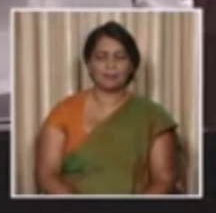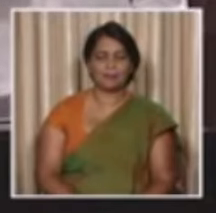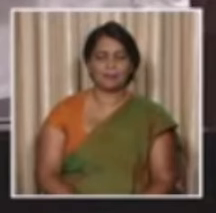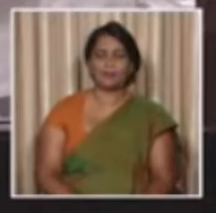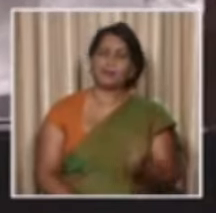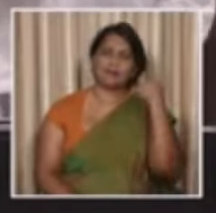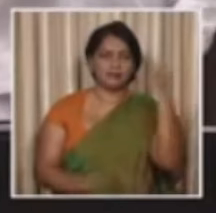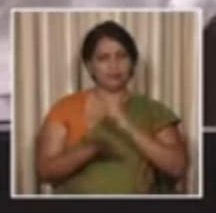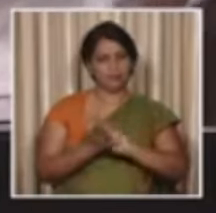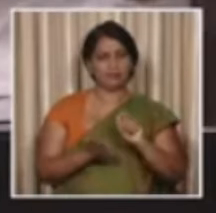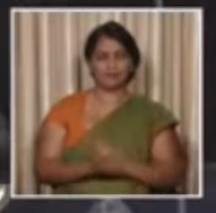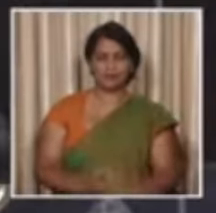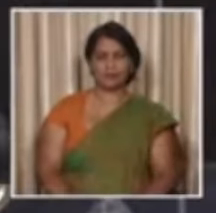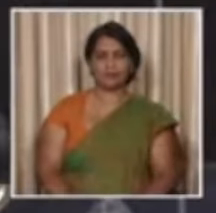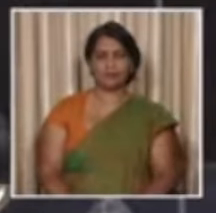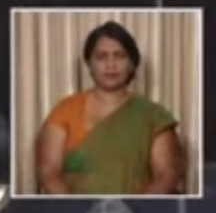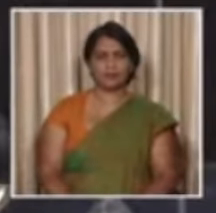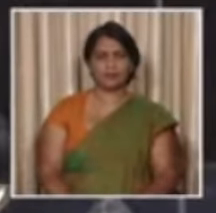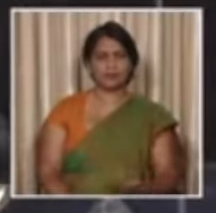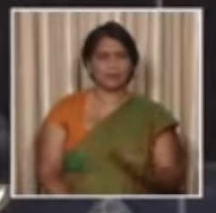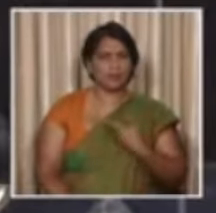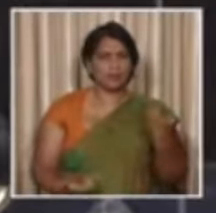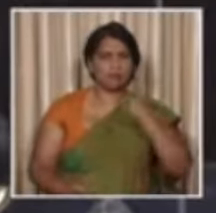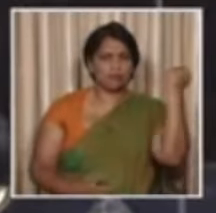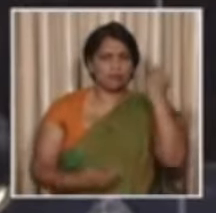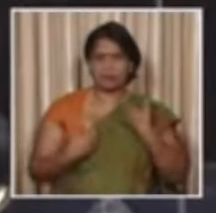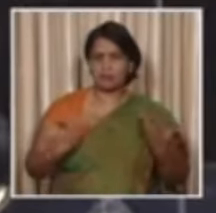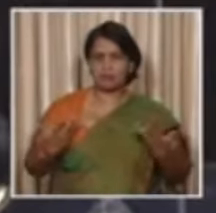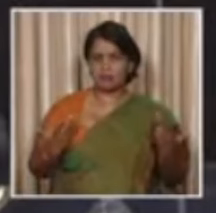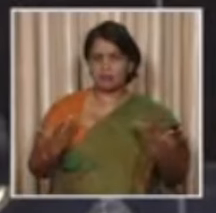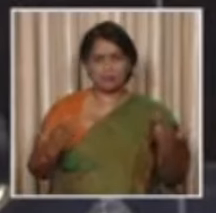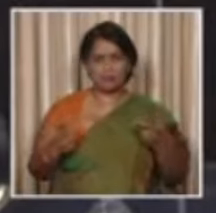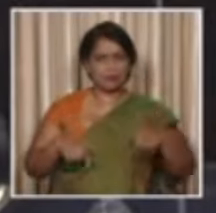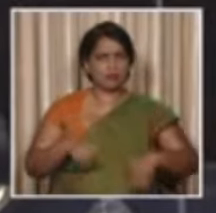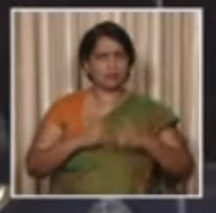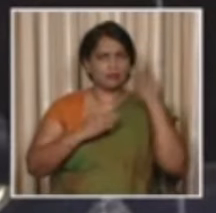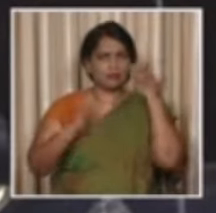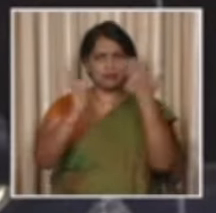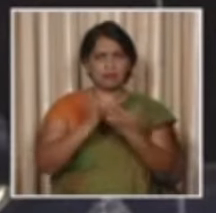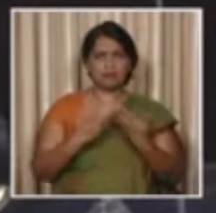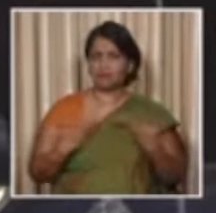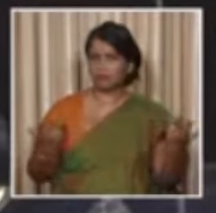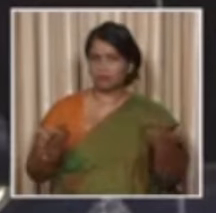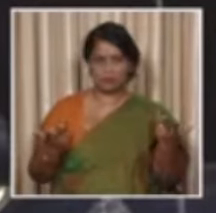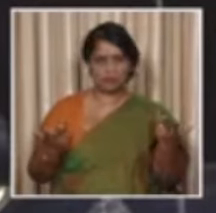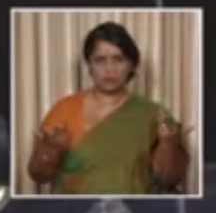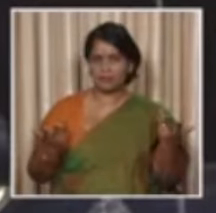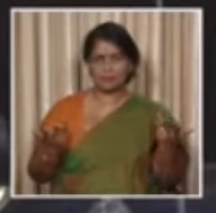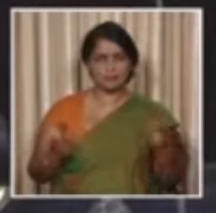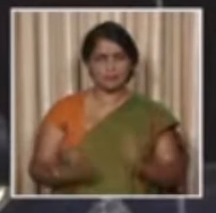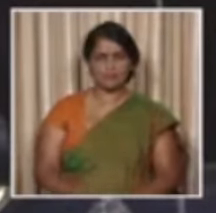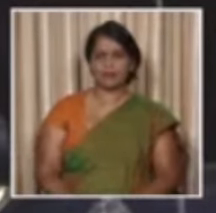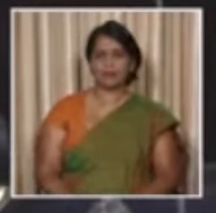නිසා ඔබතුමා ඉදිරිපත් කරන්නේ. But then I can't present there two things going on. No, I mean look listen to their problem. What they are saying is they are really හරි